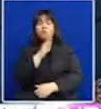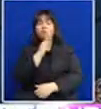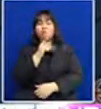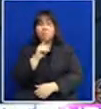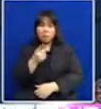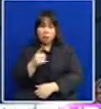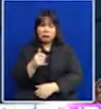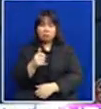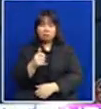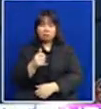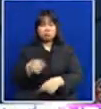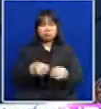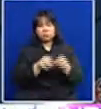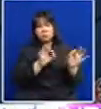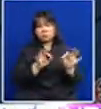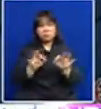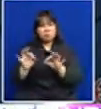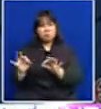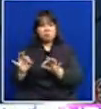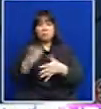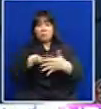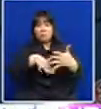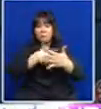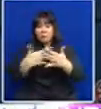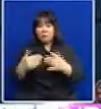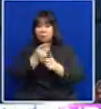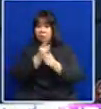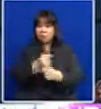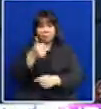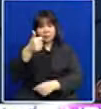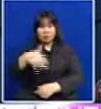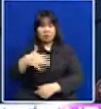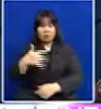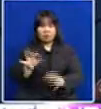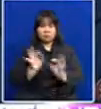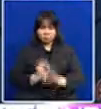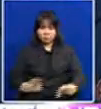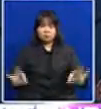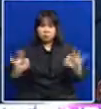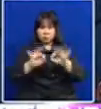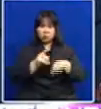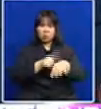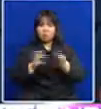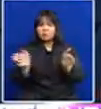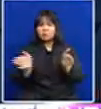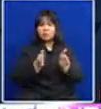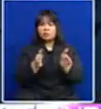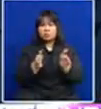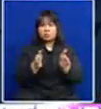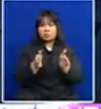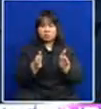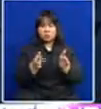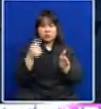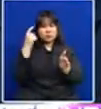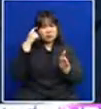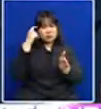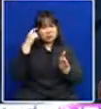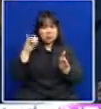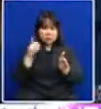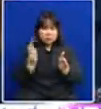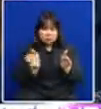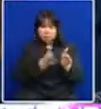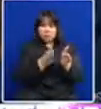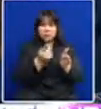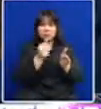มันไปตามรถแมพเวลาทำยังไงที่เราอยากให้มันสั้นกว่า20เดือนซึ่งอาจจะเหลือสัก15เดือ